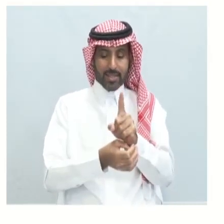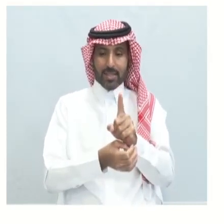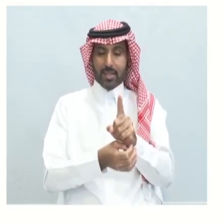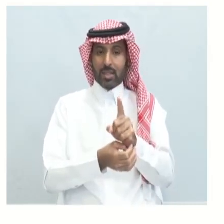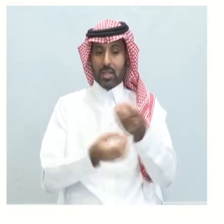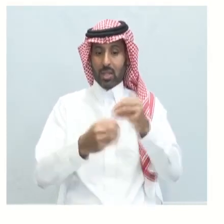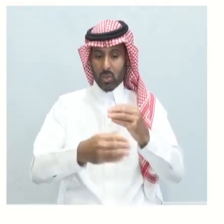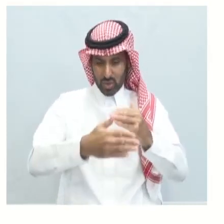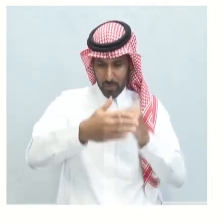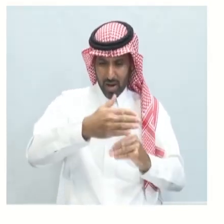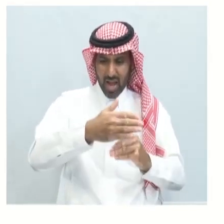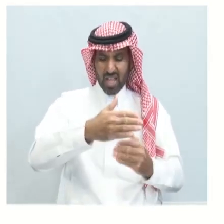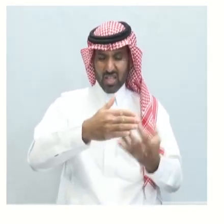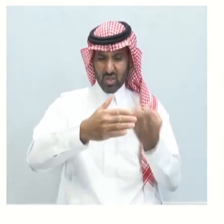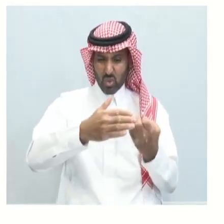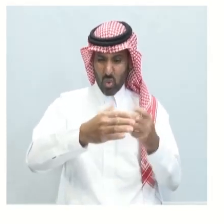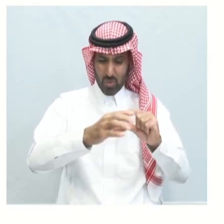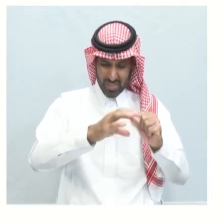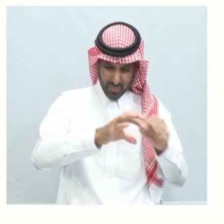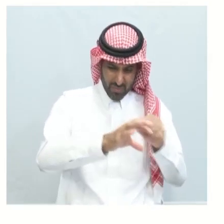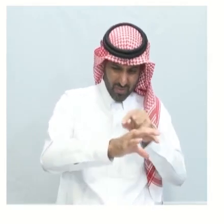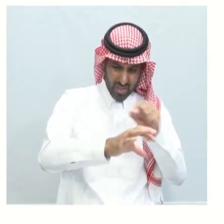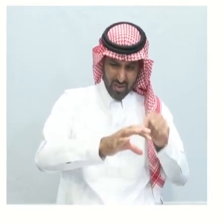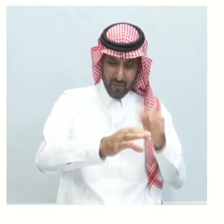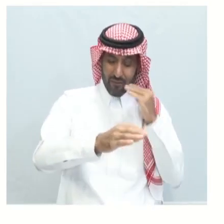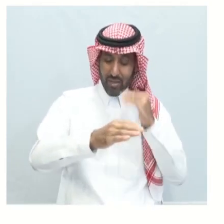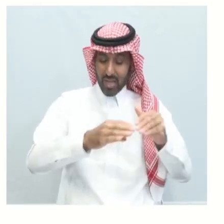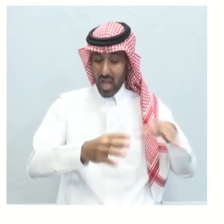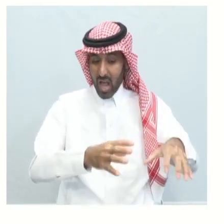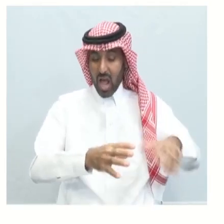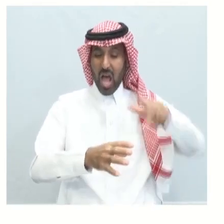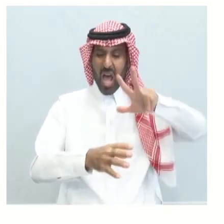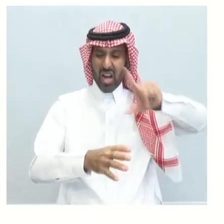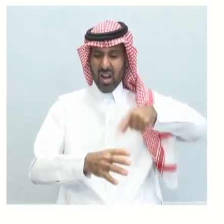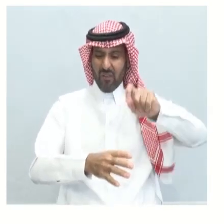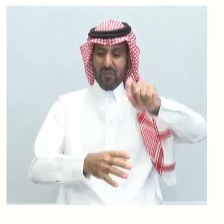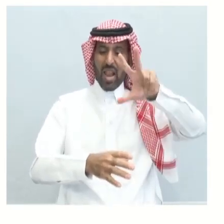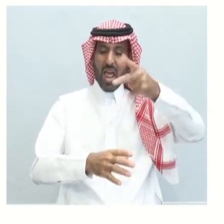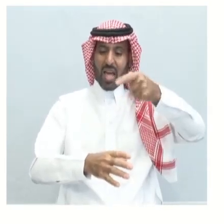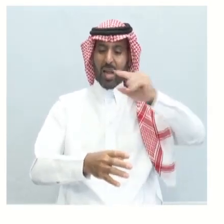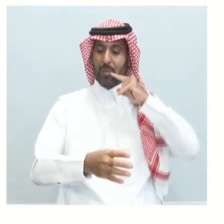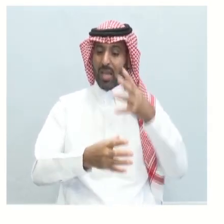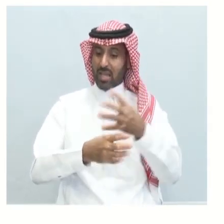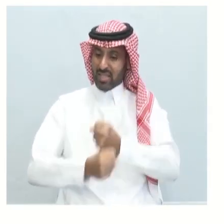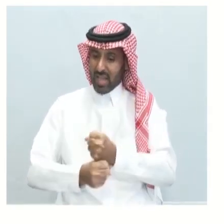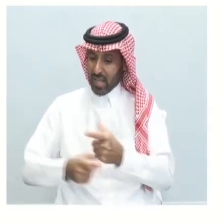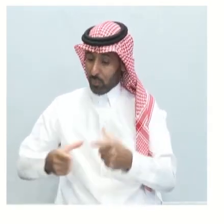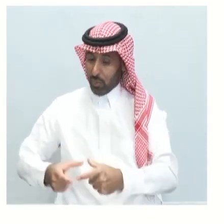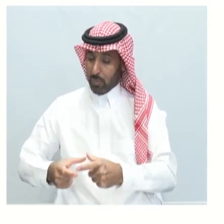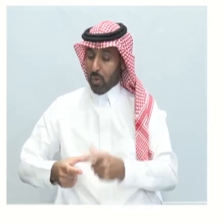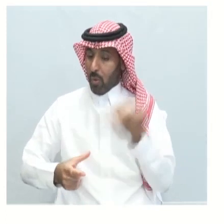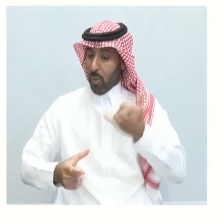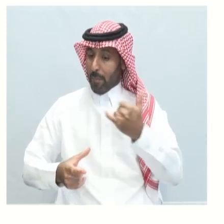تحتوي طبقات الصخور المساميه في الرف العربي اعزائي الطلبه على خزانات مهمه